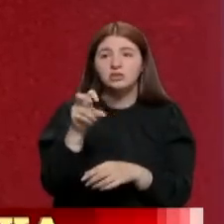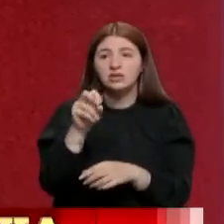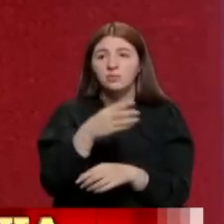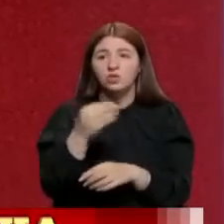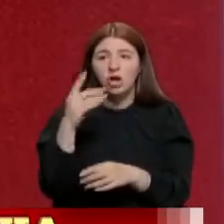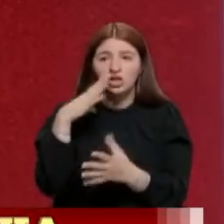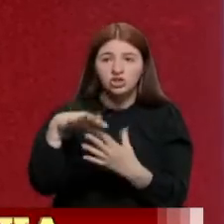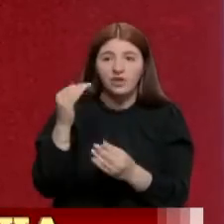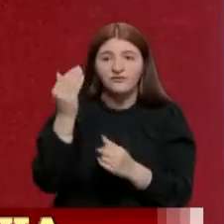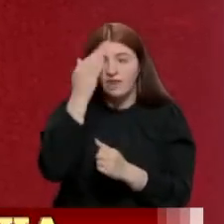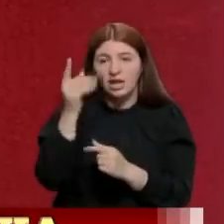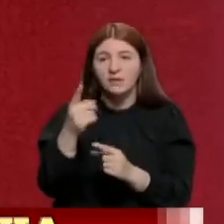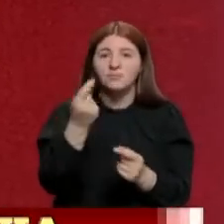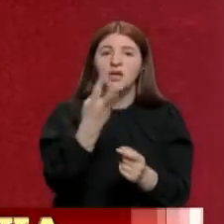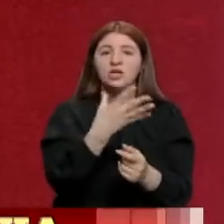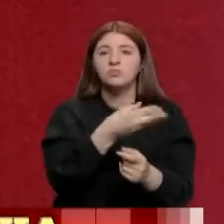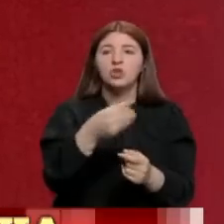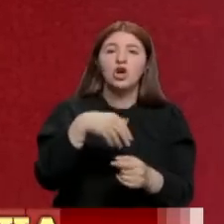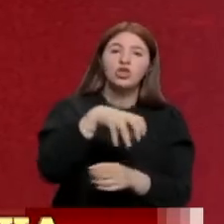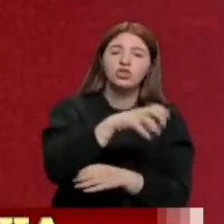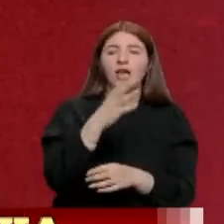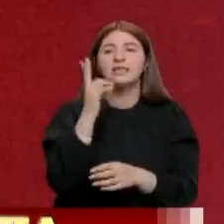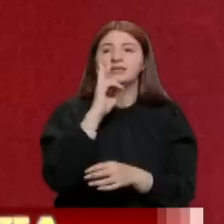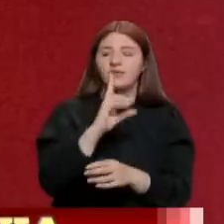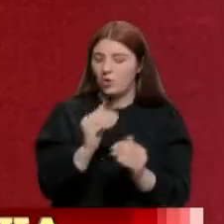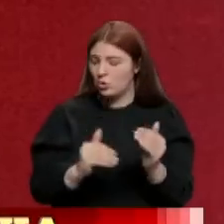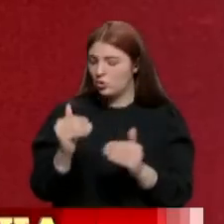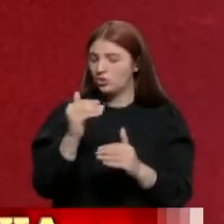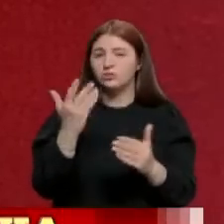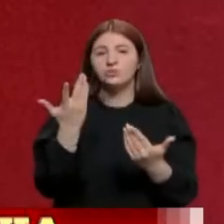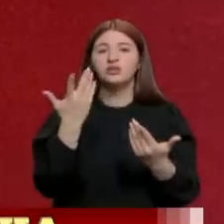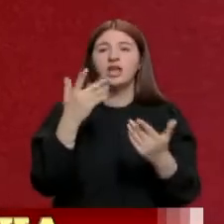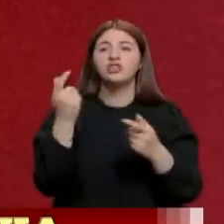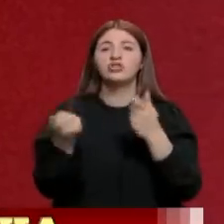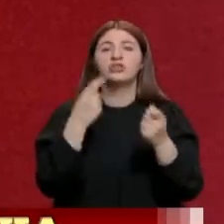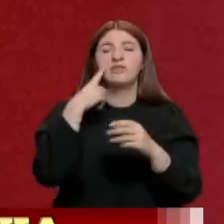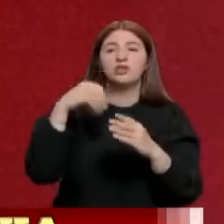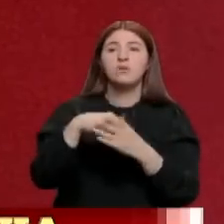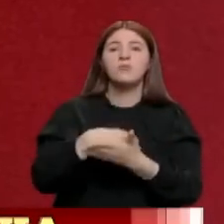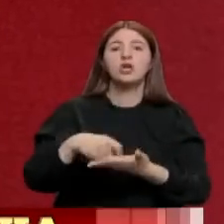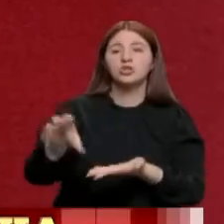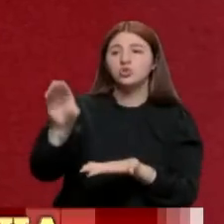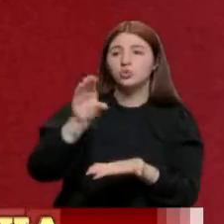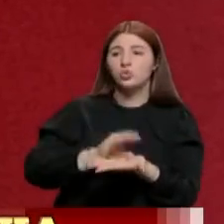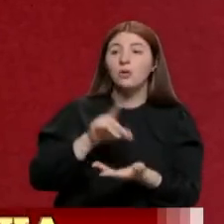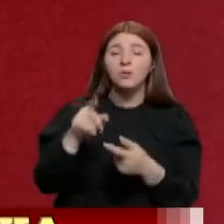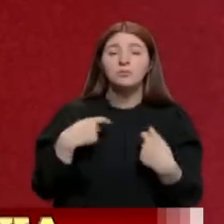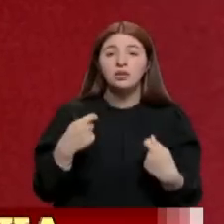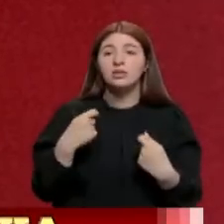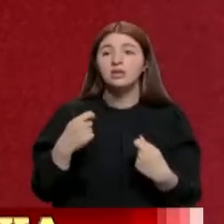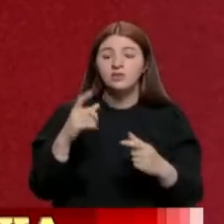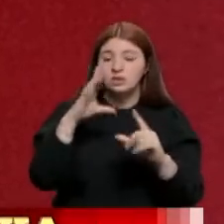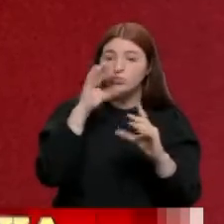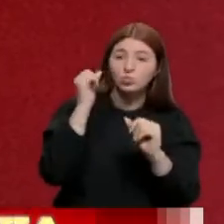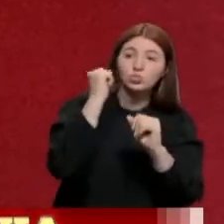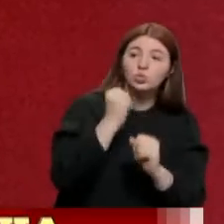kişi yoksul ama birkaç milyon kişi zengin veya üst düzey bürokratlar çok yüksek maaşlar alıyor. Bu açıdan bu maliyeti kim